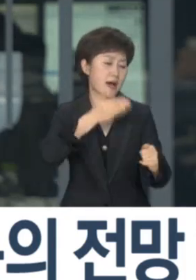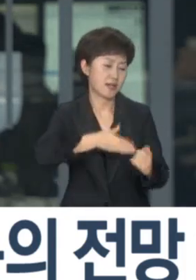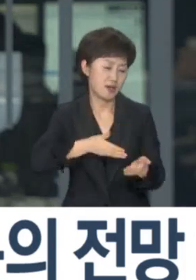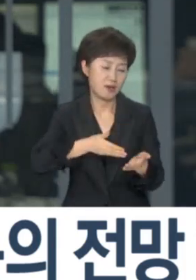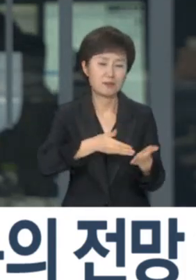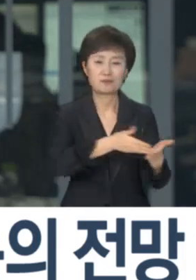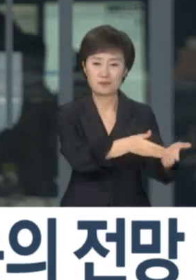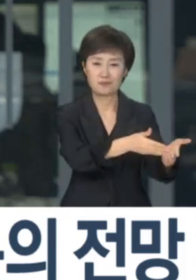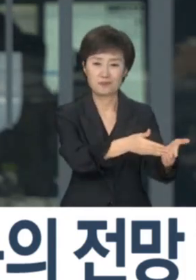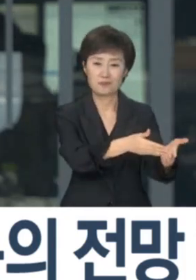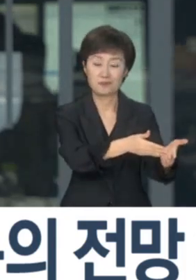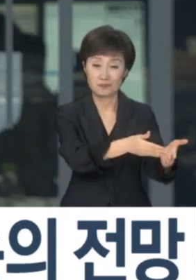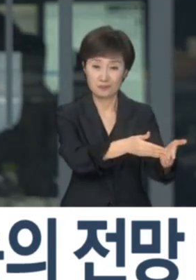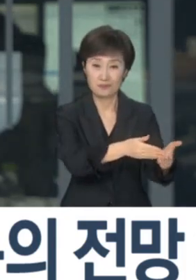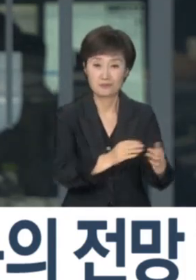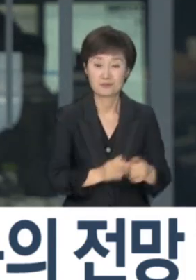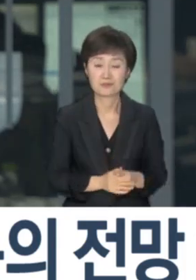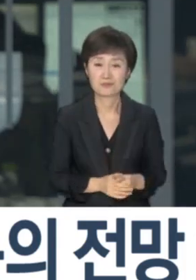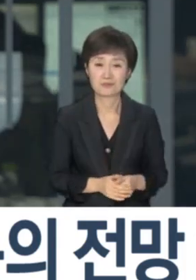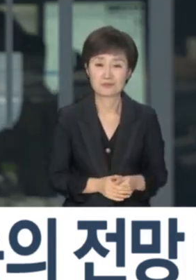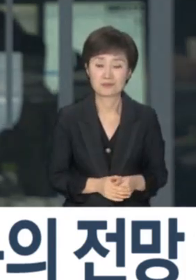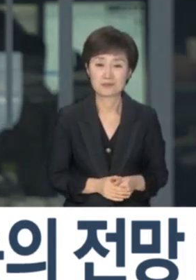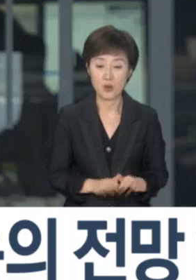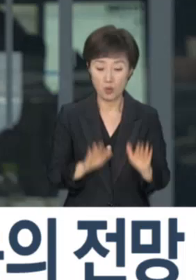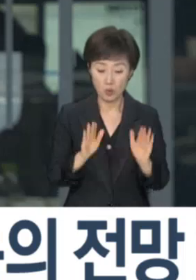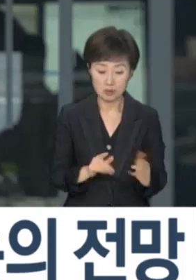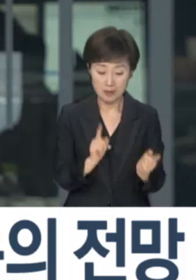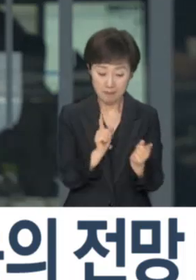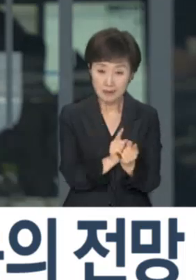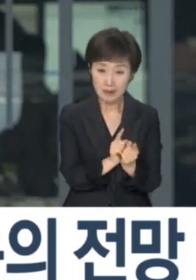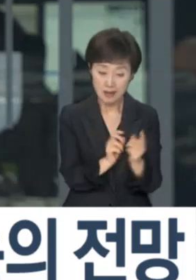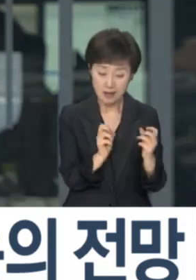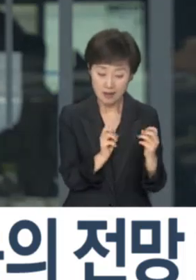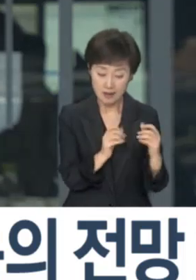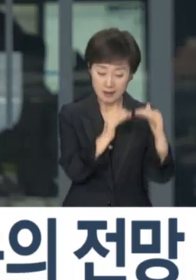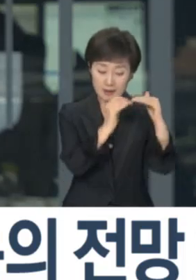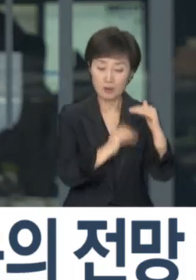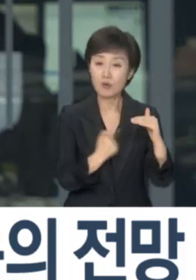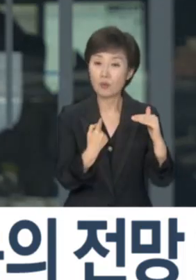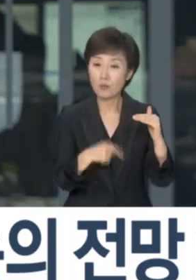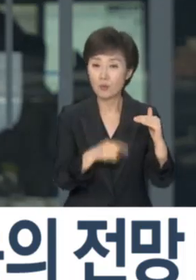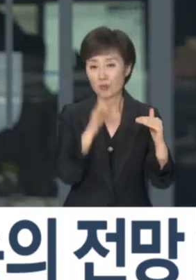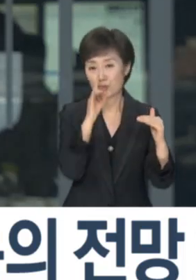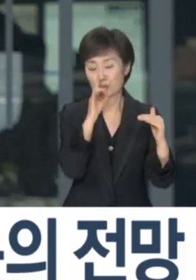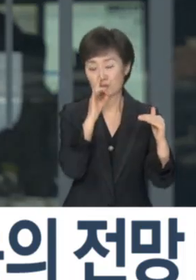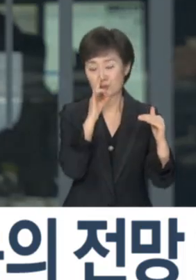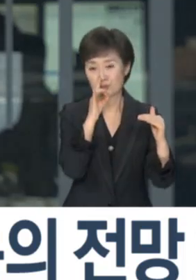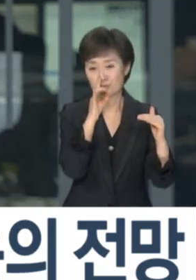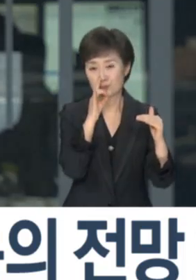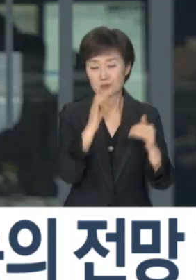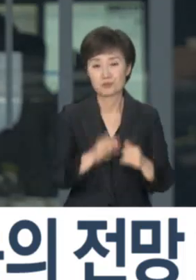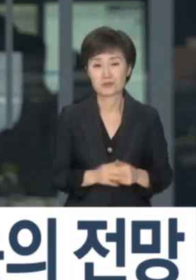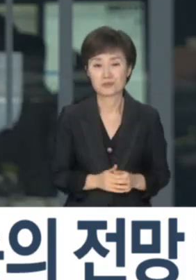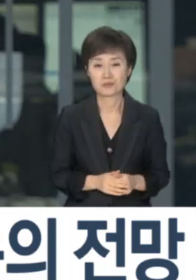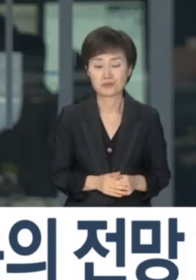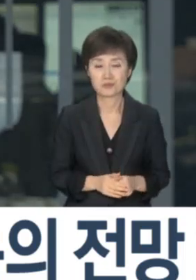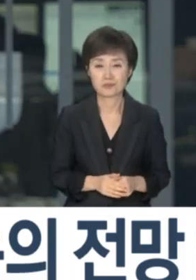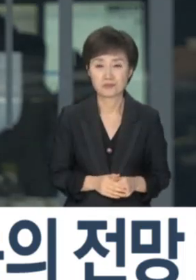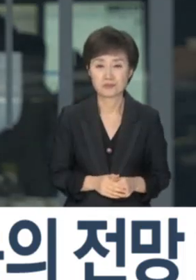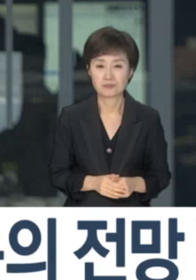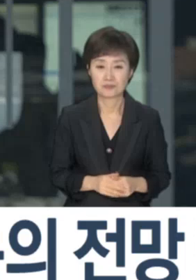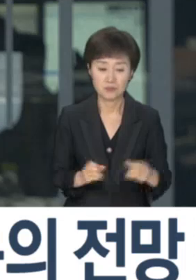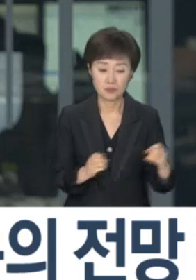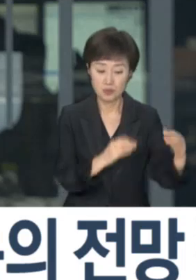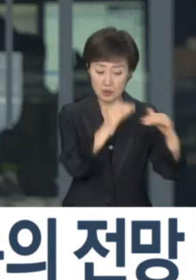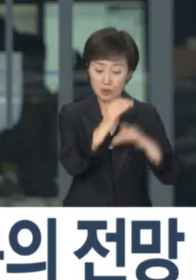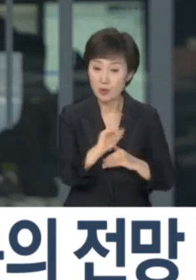갔으면 좋겠다. 이제 김부겸 전 총리가 얘기했다 보니 오늘도 좀 비슷한 맥락에서 이야기가 나오지 않을까 이런 전망들 나오고 있거든요. 네. 어떤 이야기가